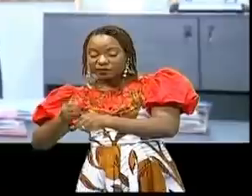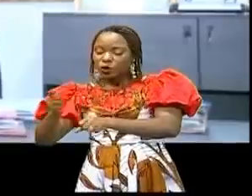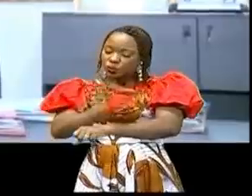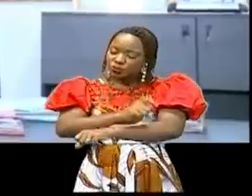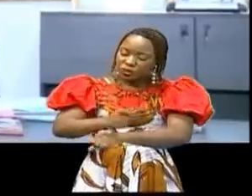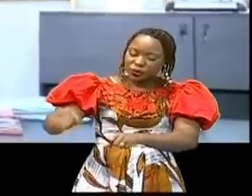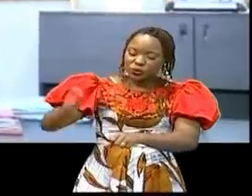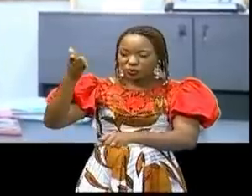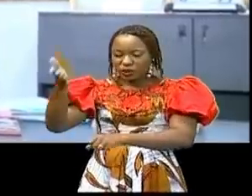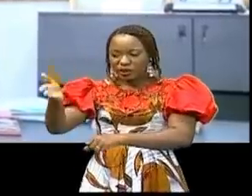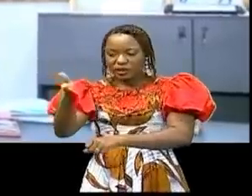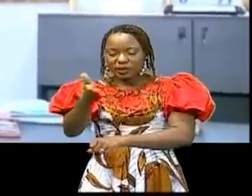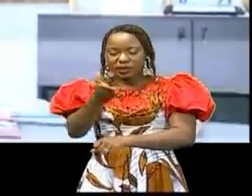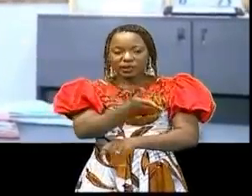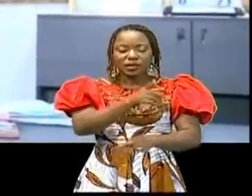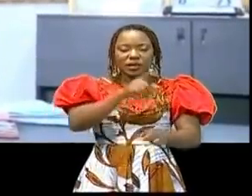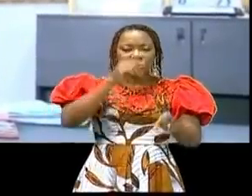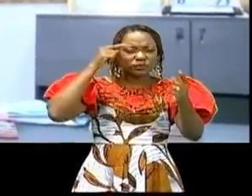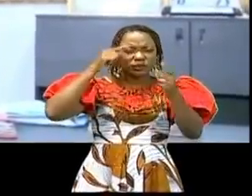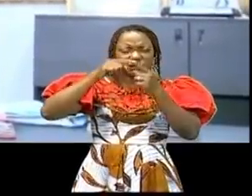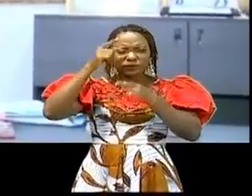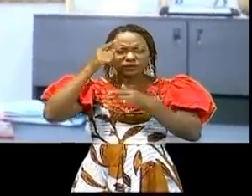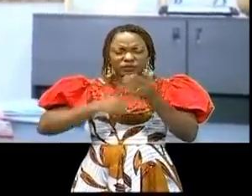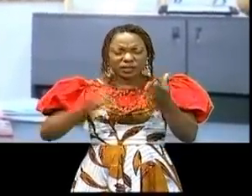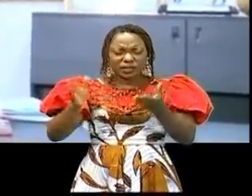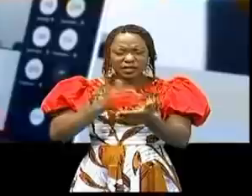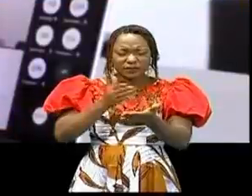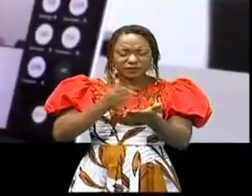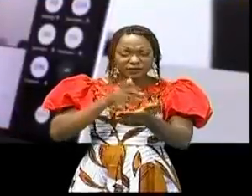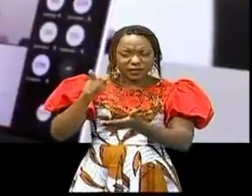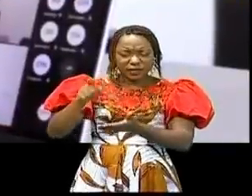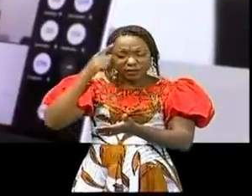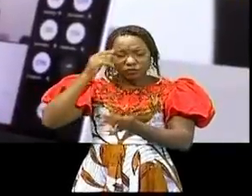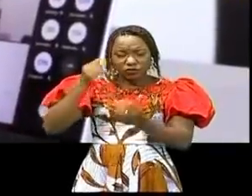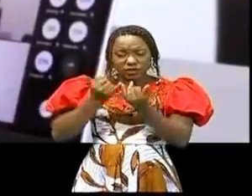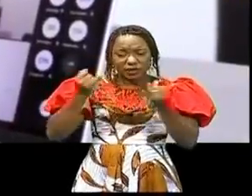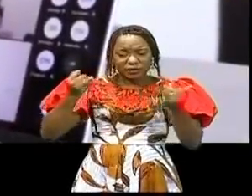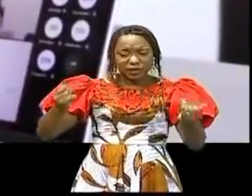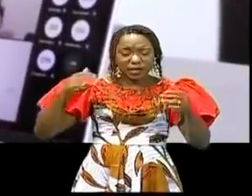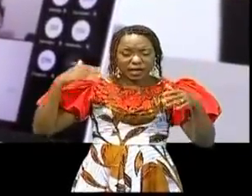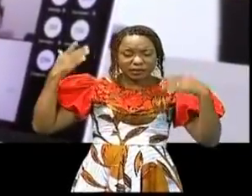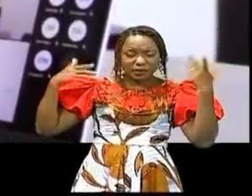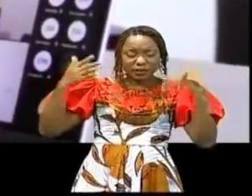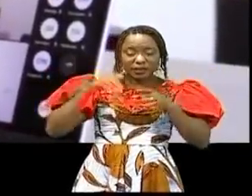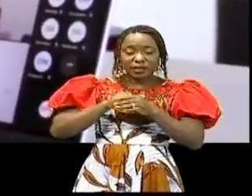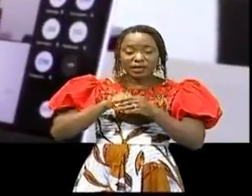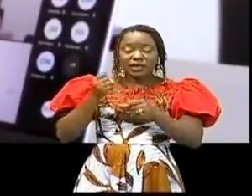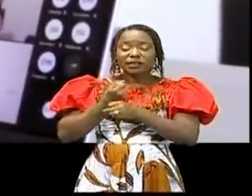respectives. L'objectif final de 5 premiers livres sur les normes et standards du numérique applicables au secteur